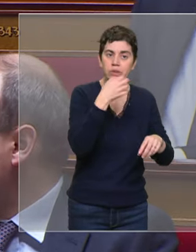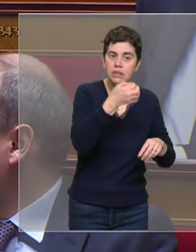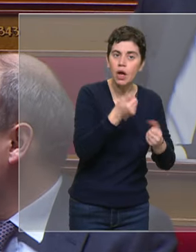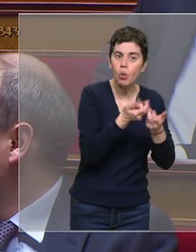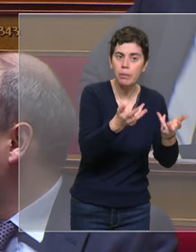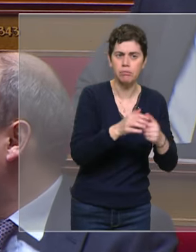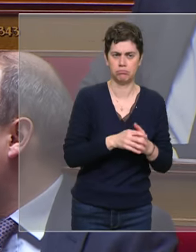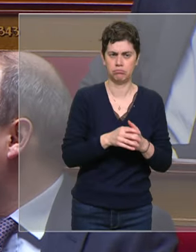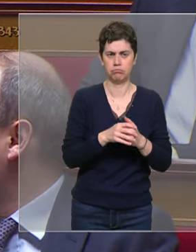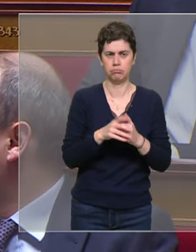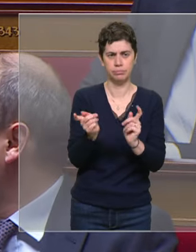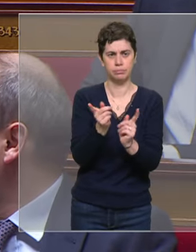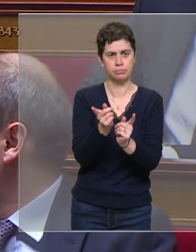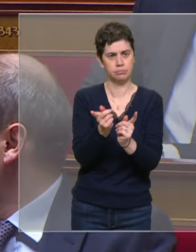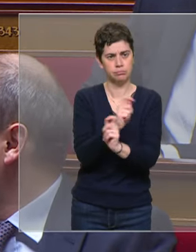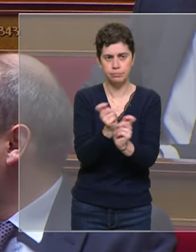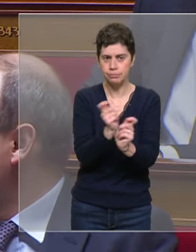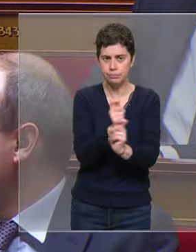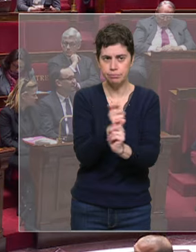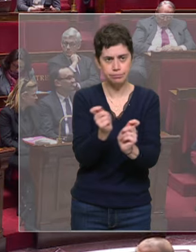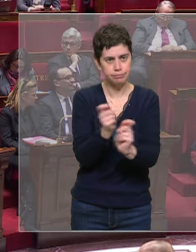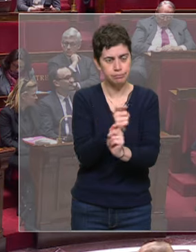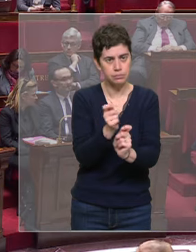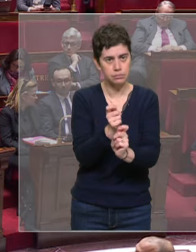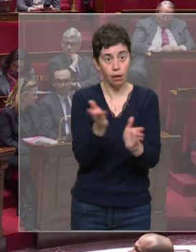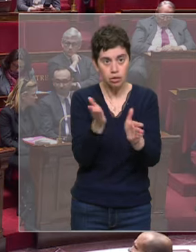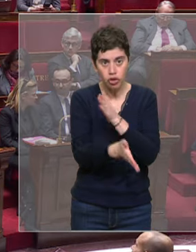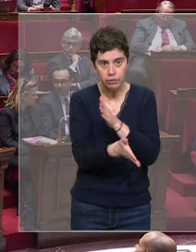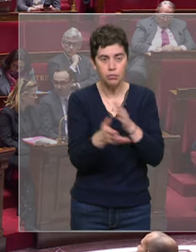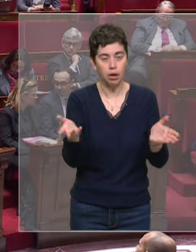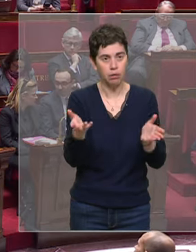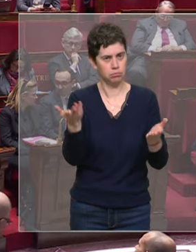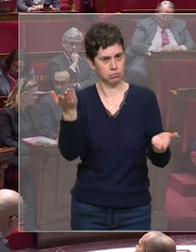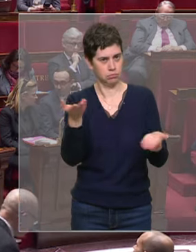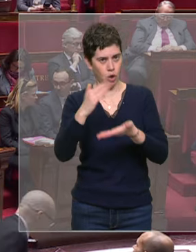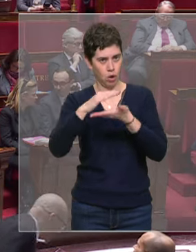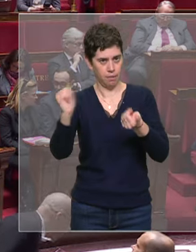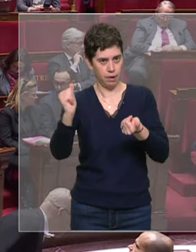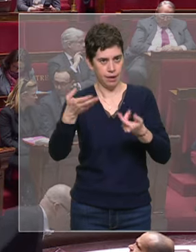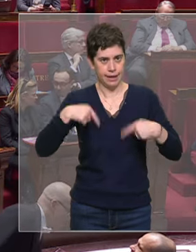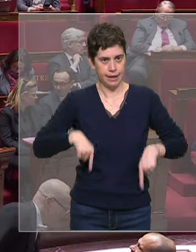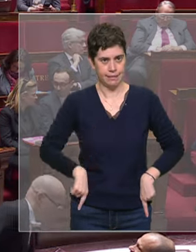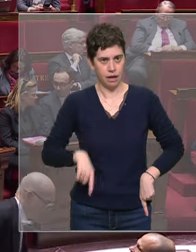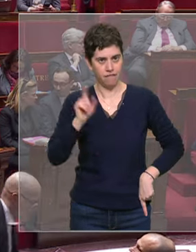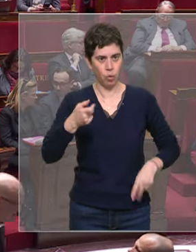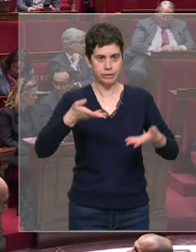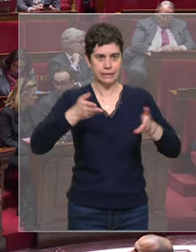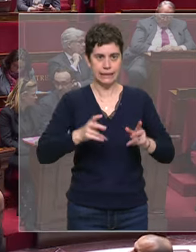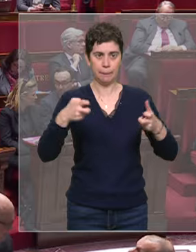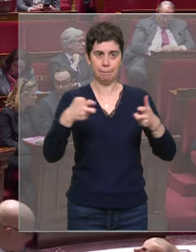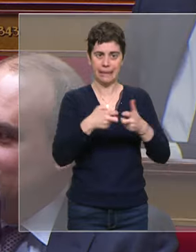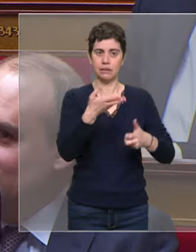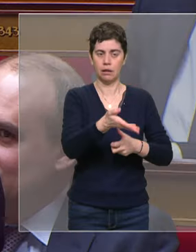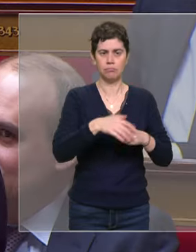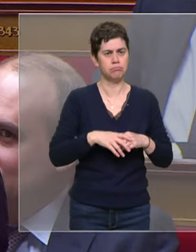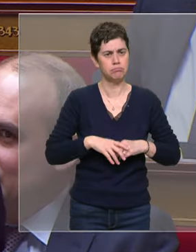auront échoué, tant les intérêts des participants divergent, est-ce vraiment à l'État de fixer les prix de ce que nous mangeons? Non. L'histoire